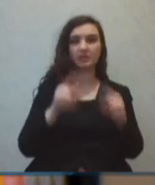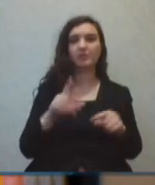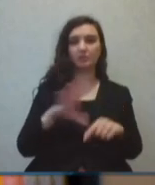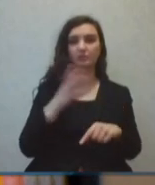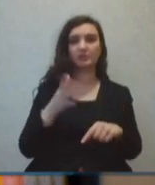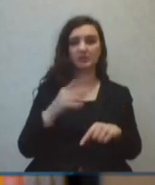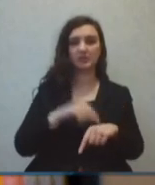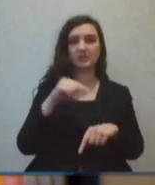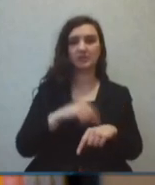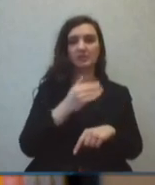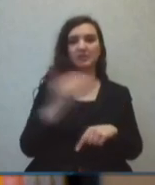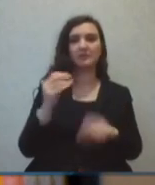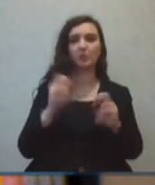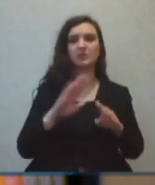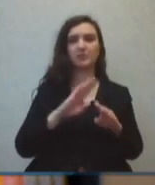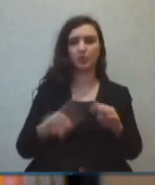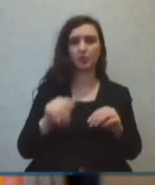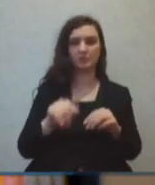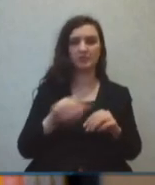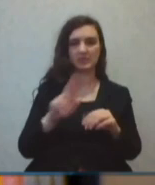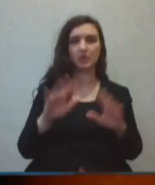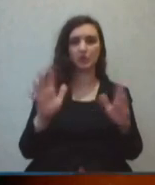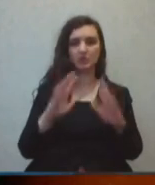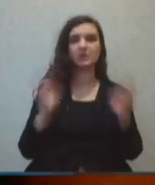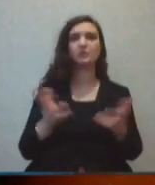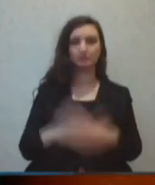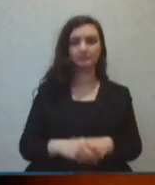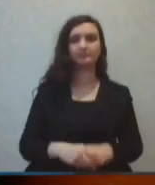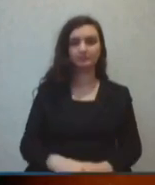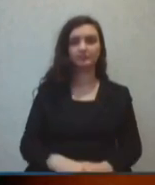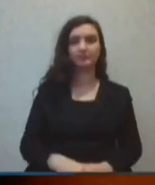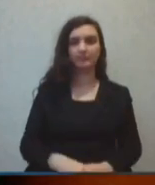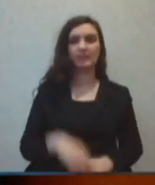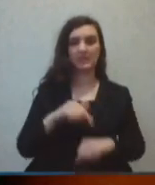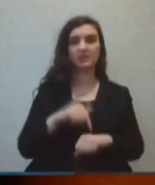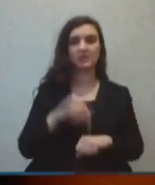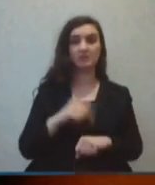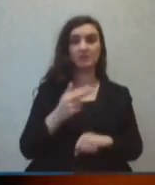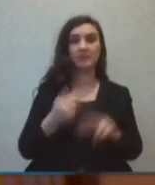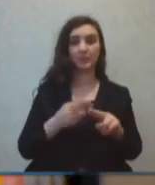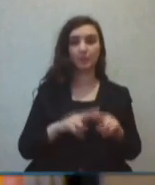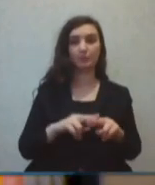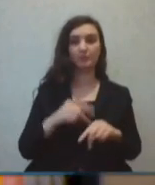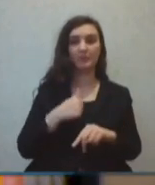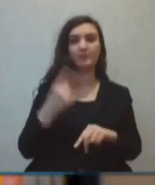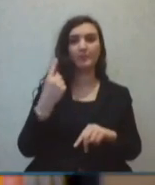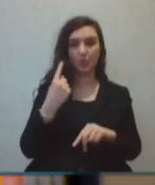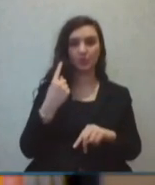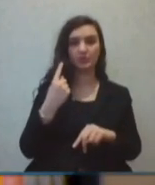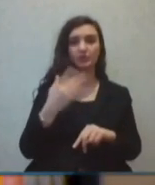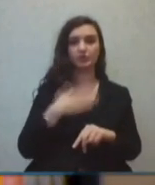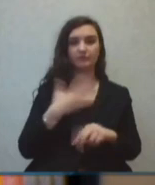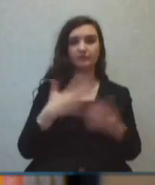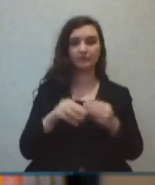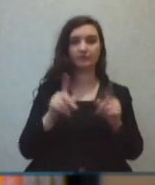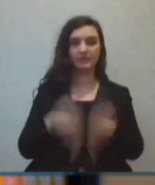დარტყმა განიცადა მათმა უსაფრთხოებისა და დაცულობის განცდამ. ამიტომ მე მგონი,